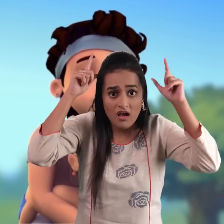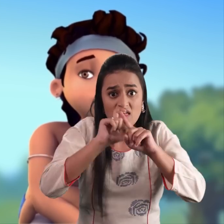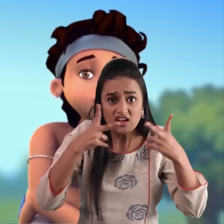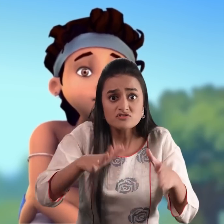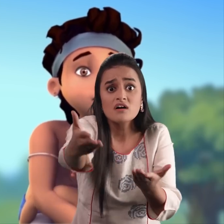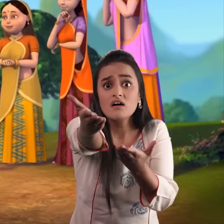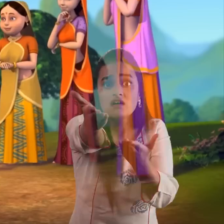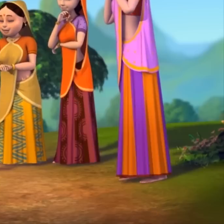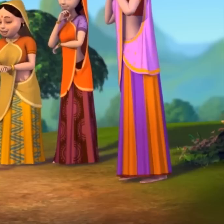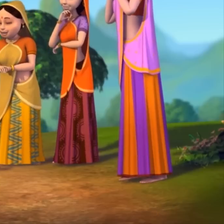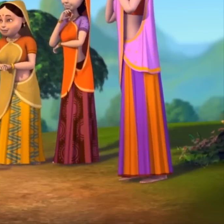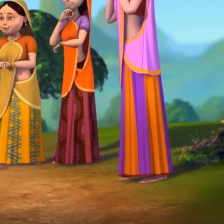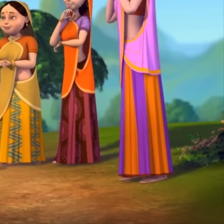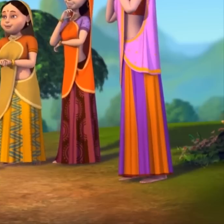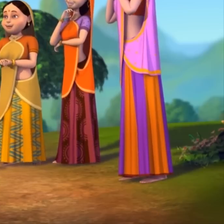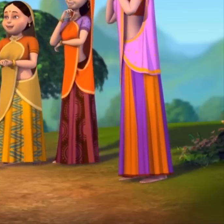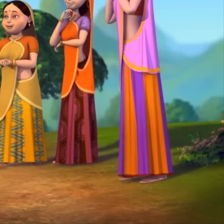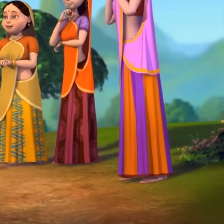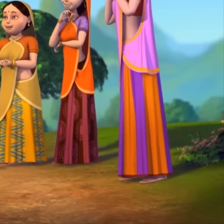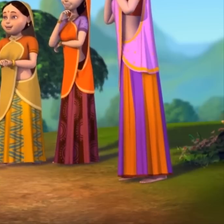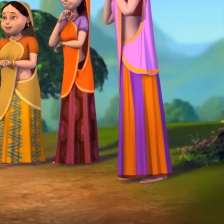हमारी गाय खतरे में है।